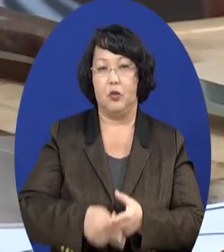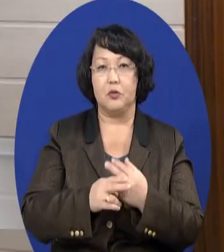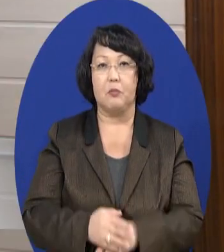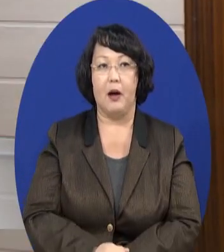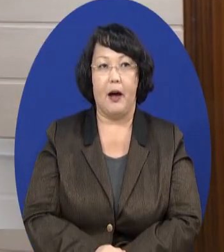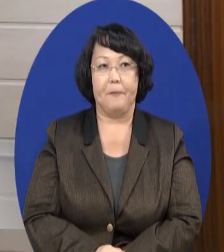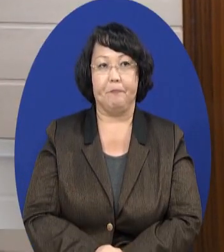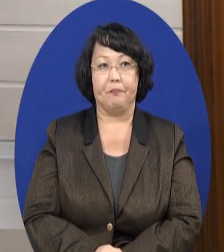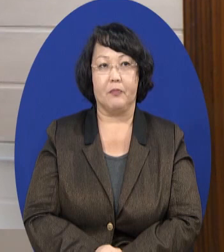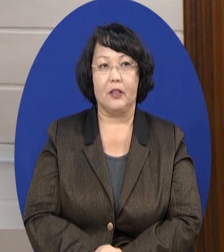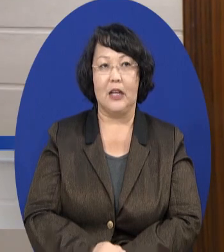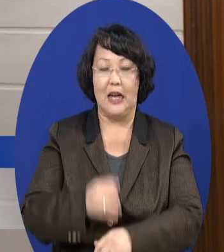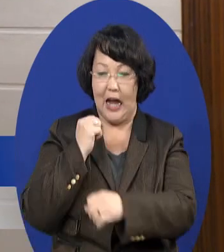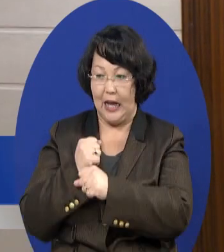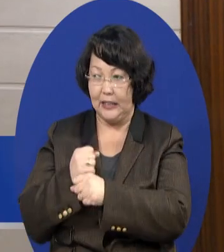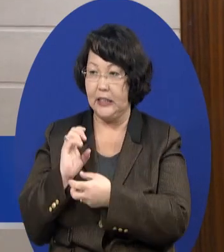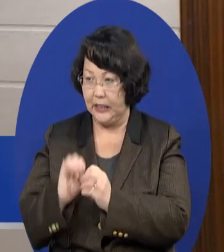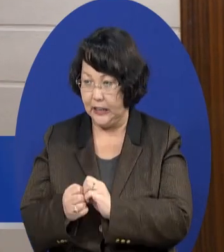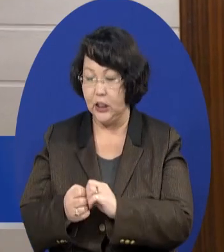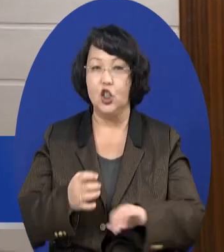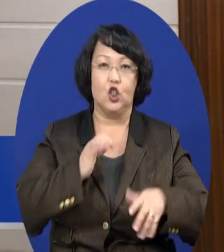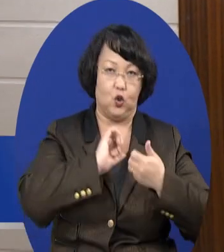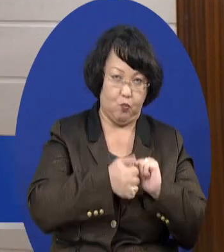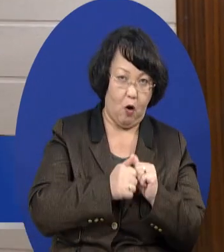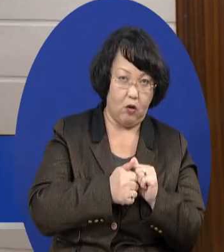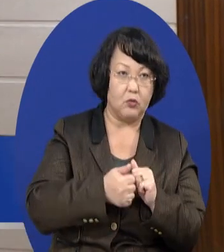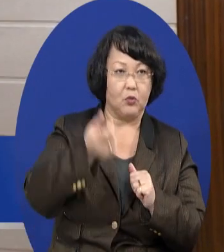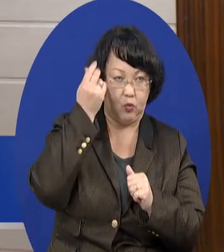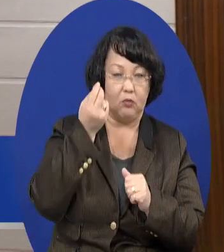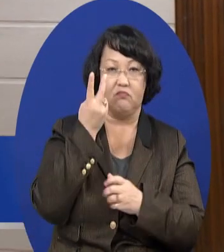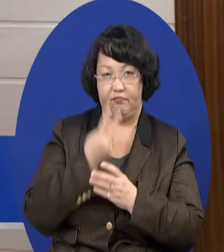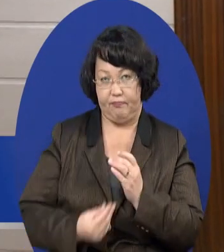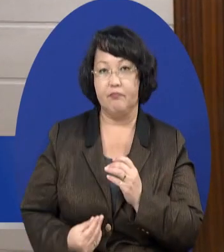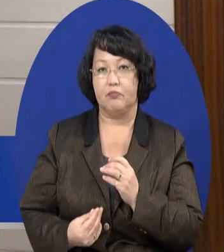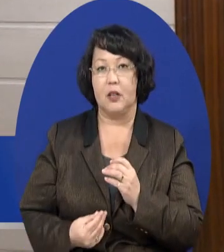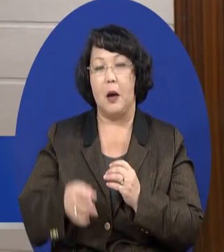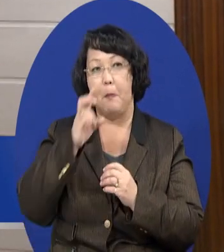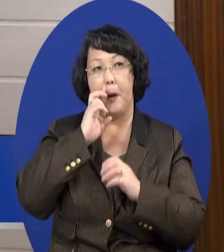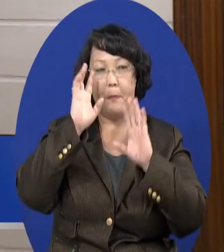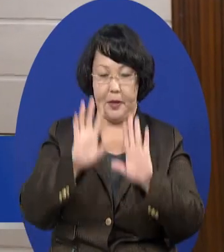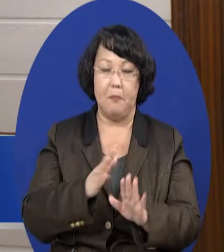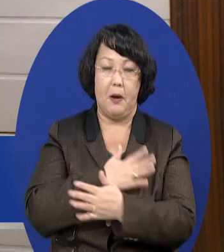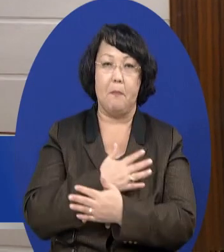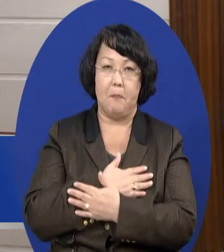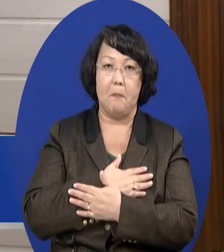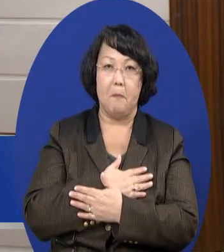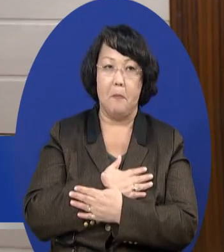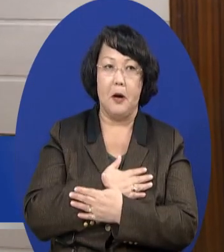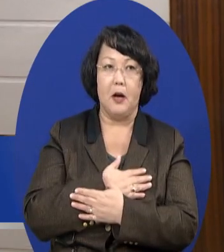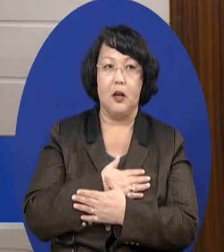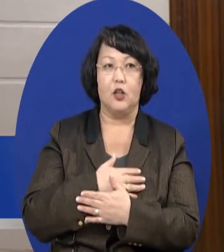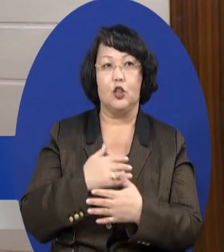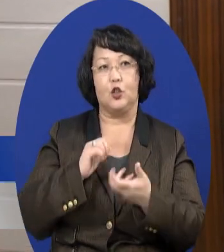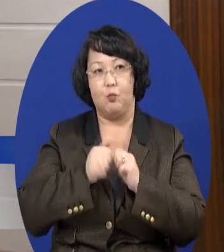би ажиллаж хийн спортоор ч ер нь хичээлнэ. Насаа бүсэндээ бол амархтаа нэг хичээлдэх би. Спорт